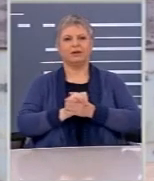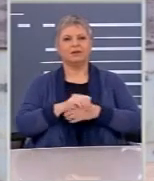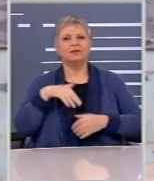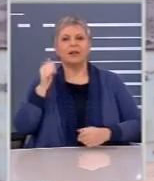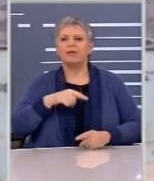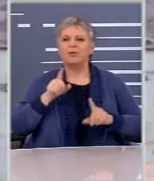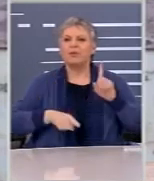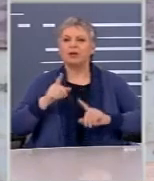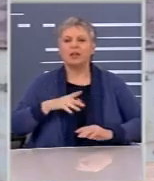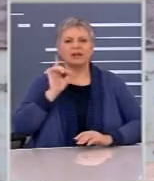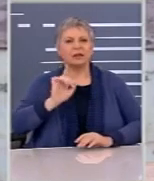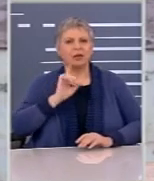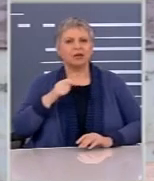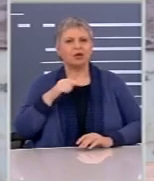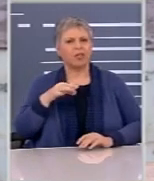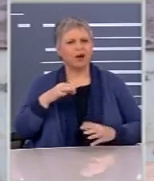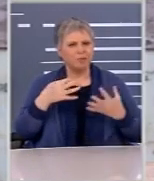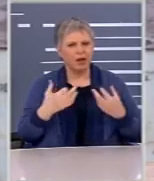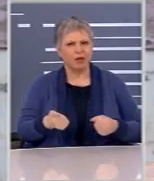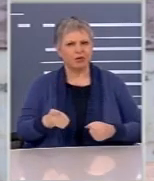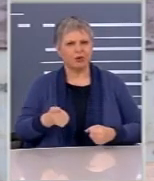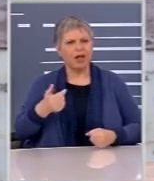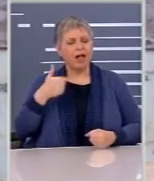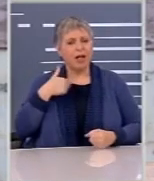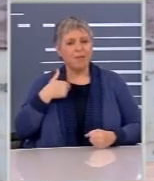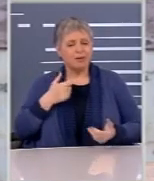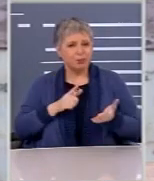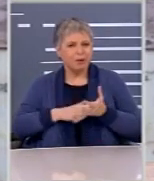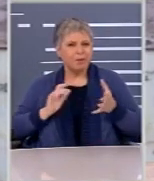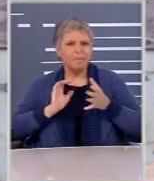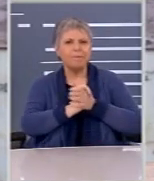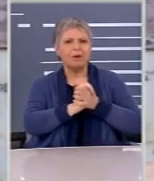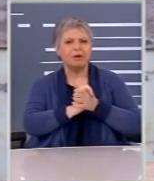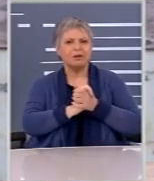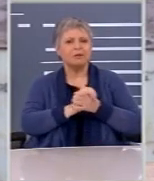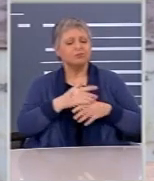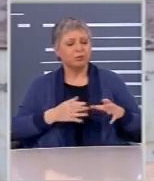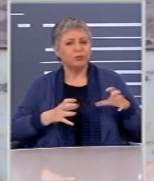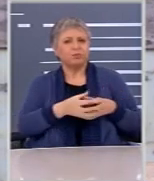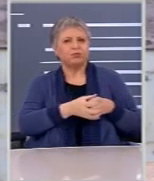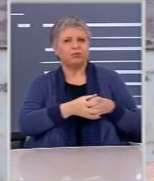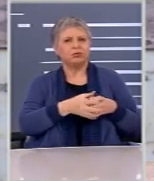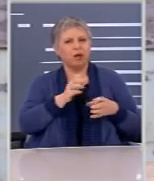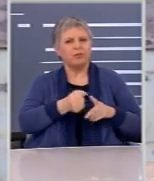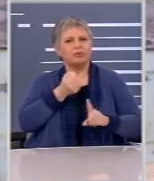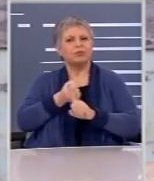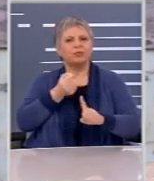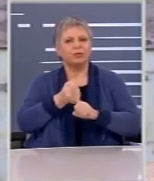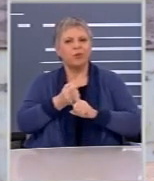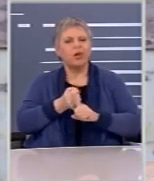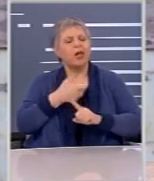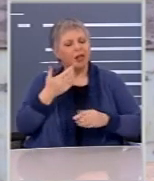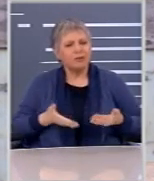φωνή. Πρέπει να αγωνιζόμαστε εμείς για αυτές που δεν μπορούν να αγωνιστούν. Πρέπει να